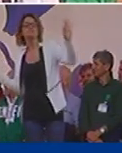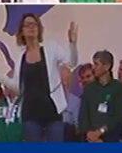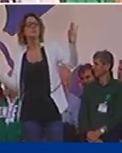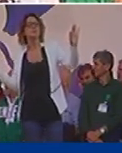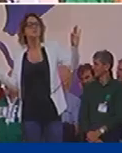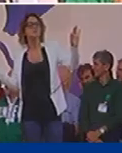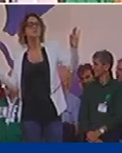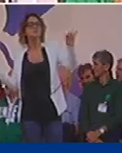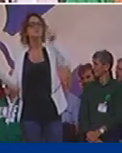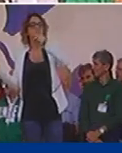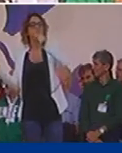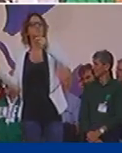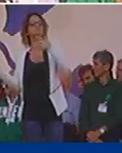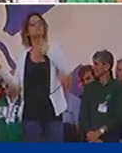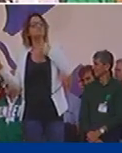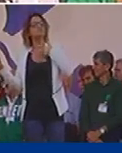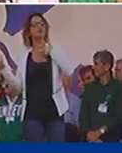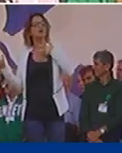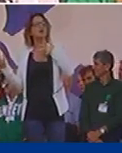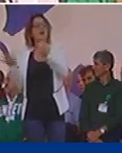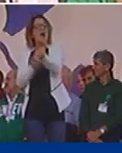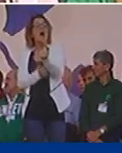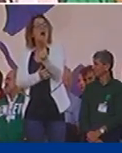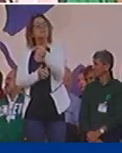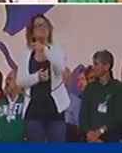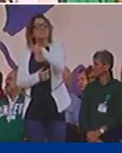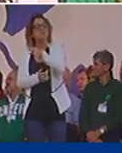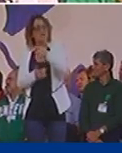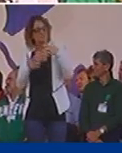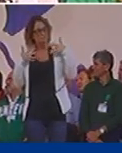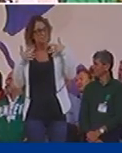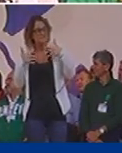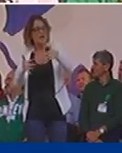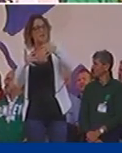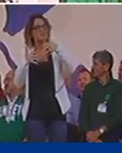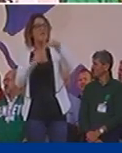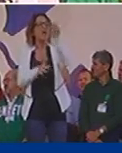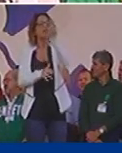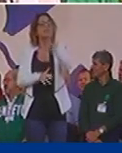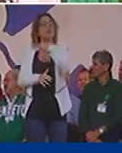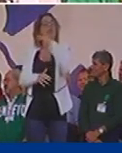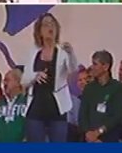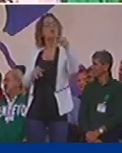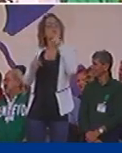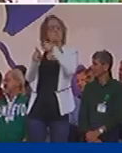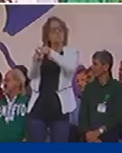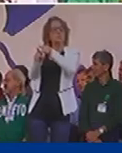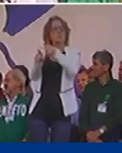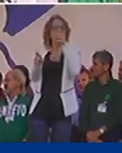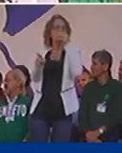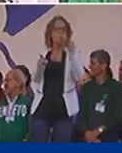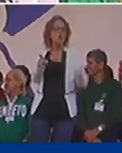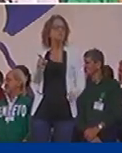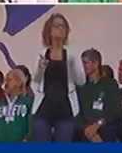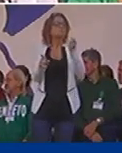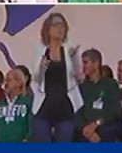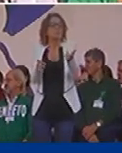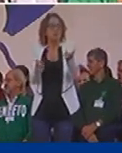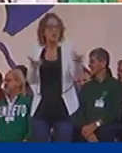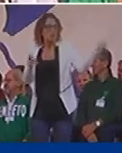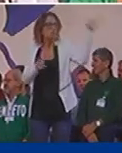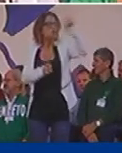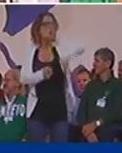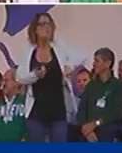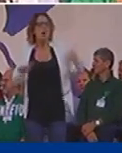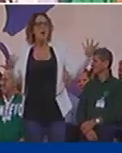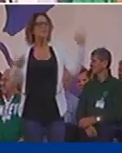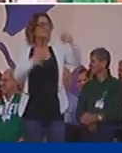sindaci hanno nelle loro casse miliardi di euro in contanti che potrebbero spendere domani mattina